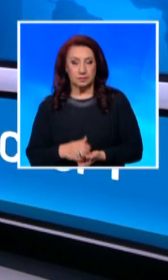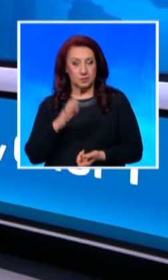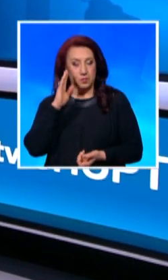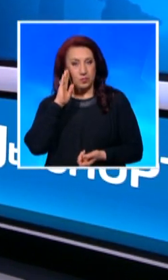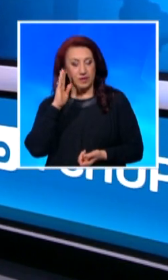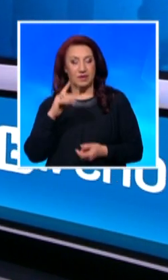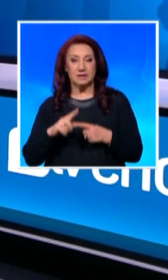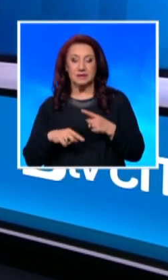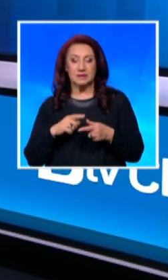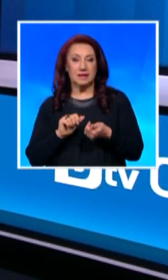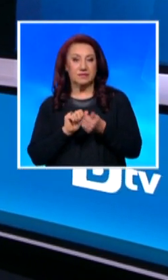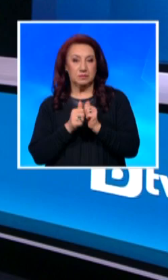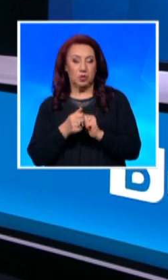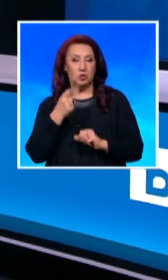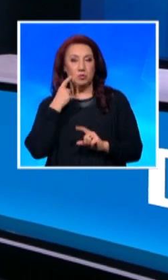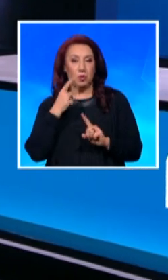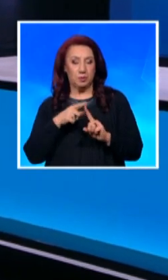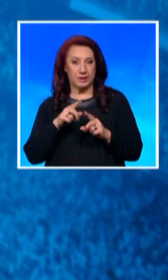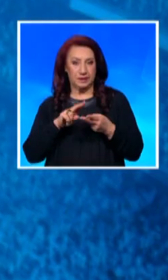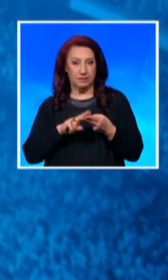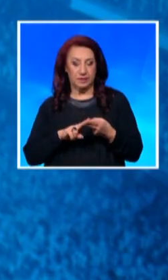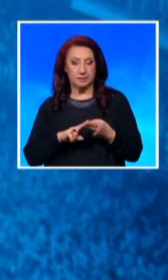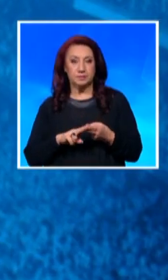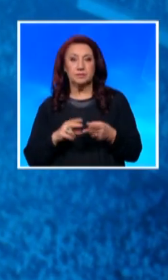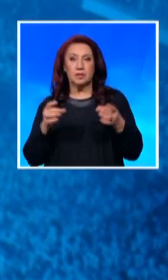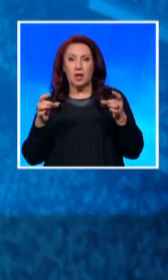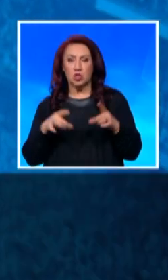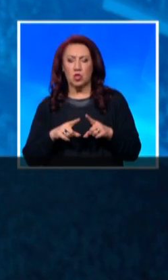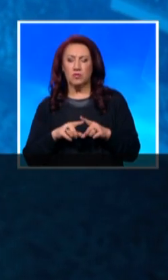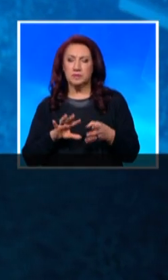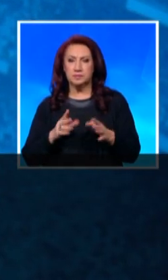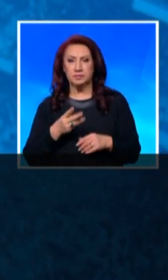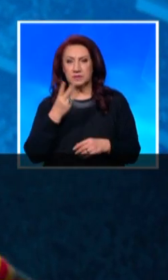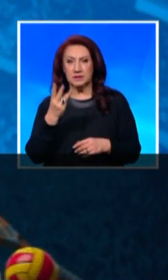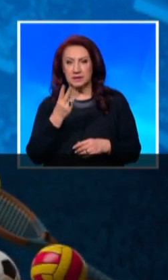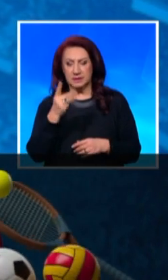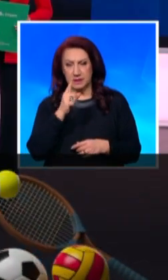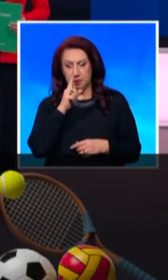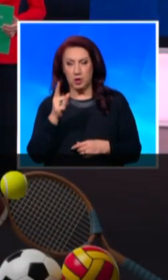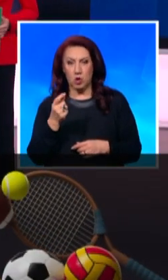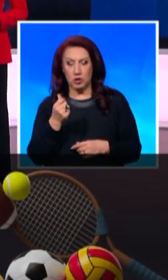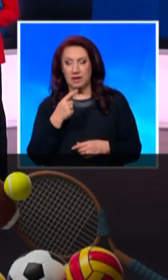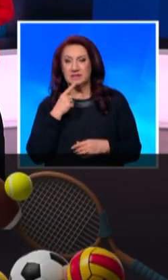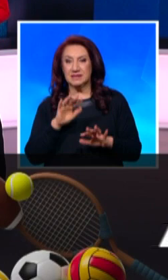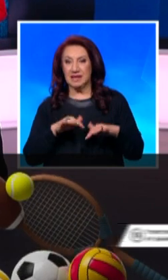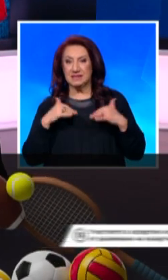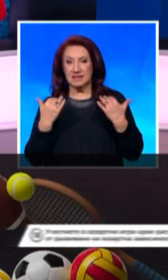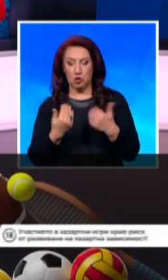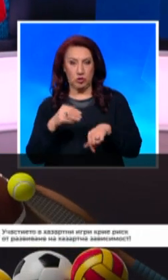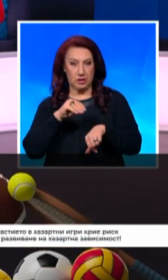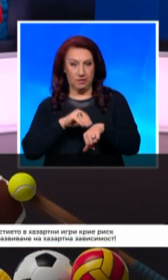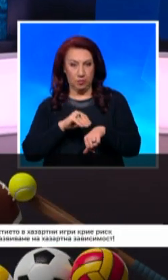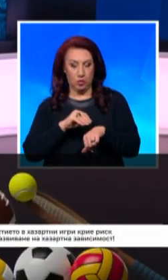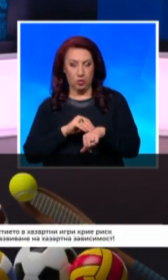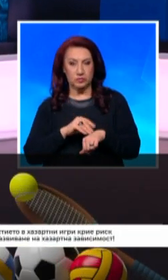Здравейте, следва Спорт по BTV. Аз съм Карин Околие. Нови близо 33 милиона лева за стадиони в Пловдив. Под обсада от фенве